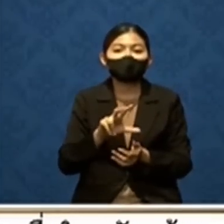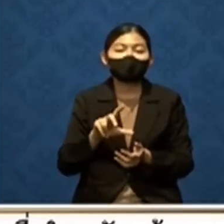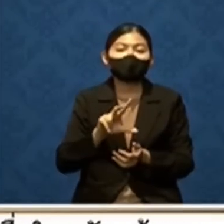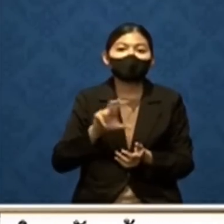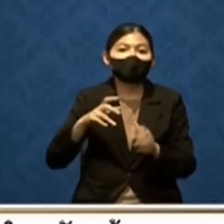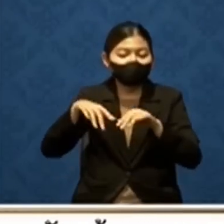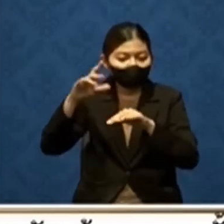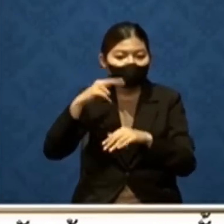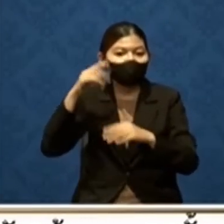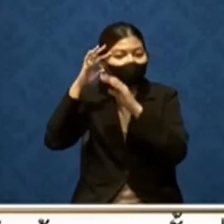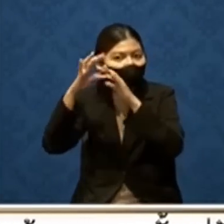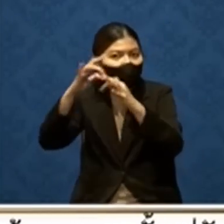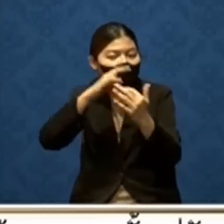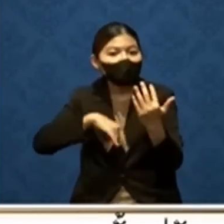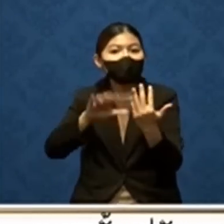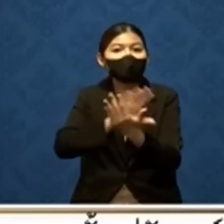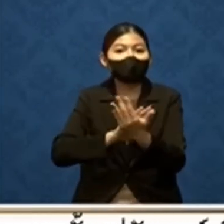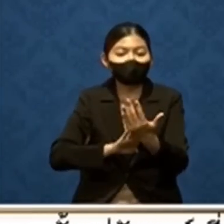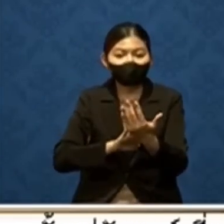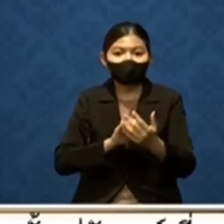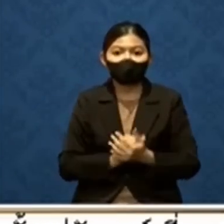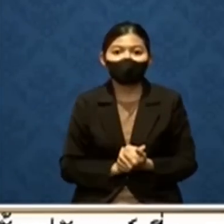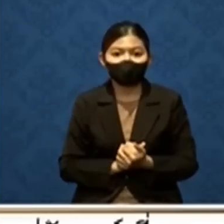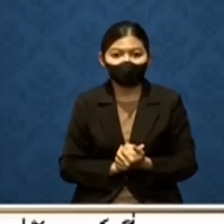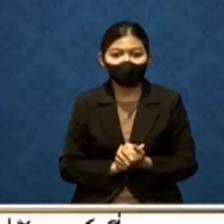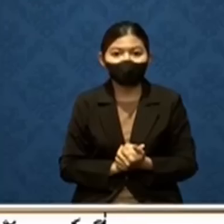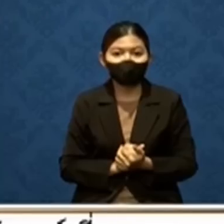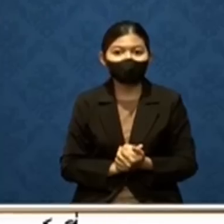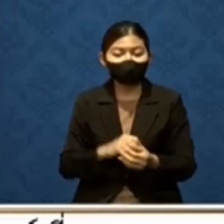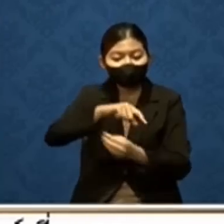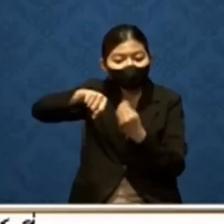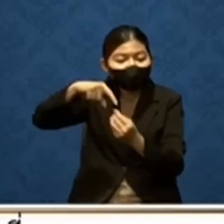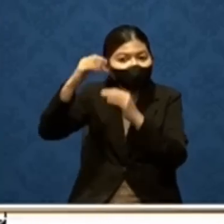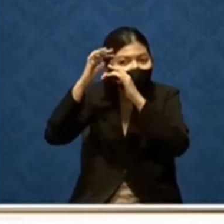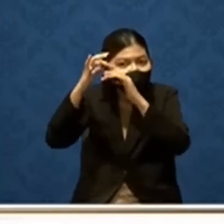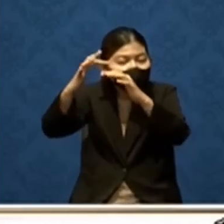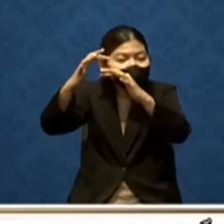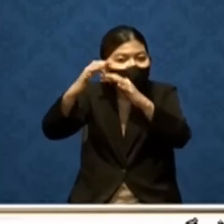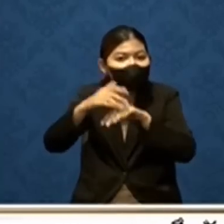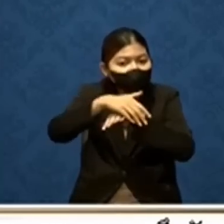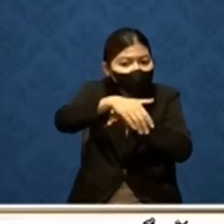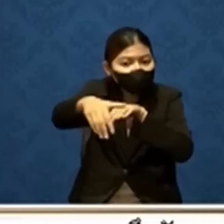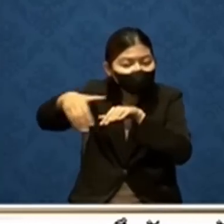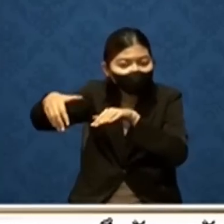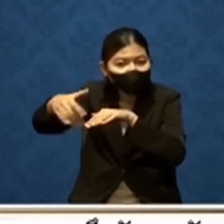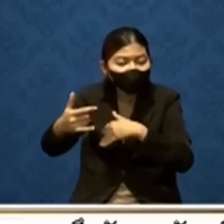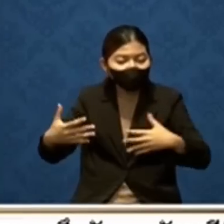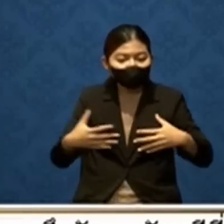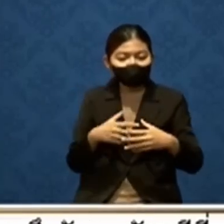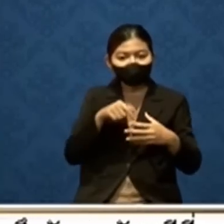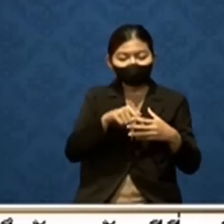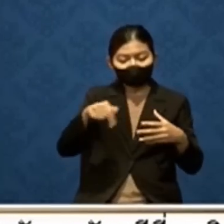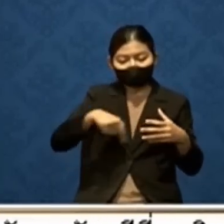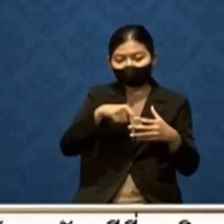ทำเศษฐกิสรางสัรจากาครงนอกเข้มาสขใน Outside In